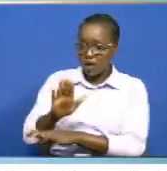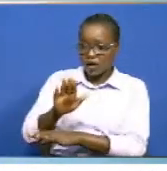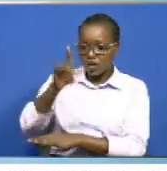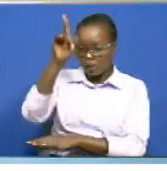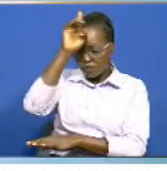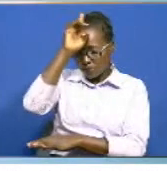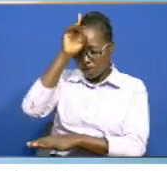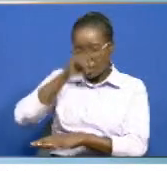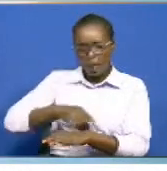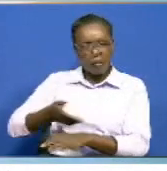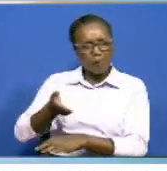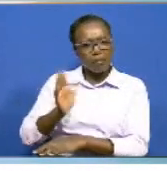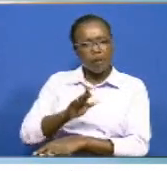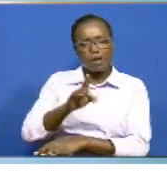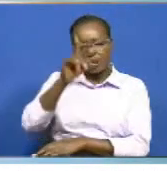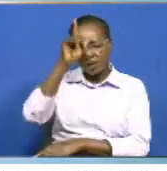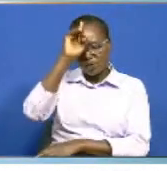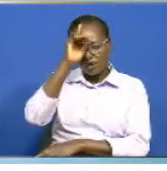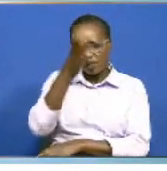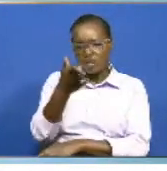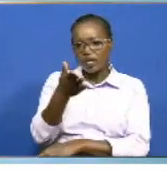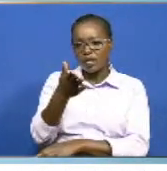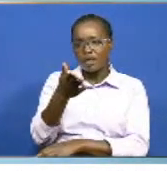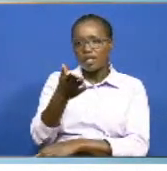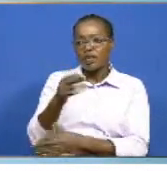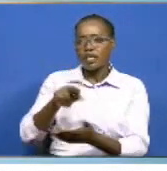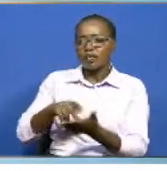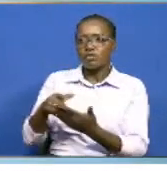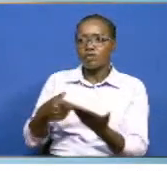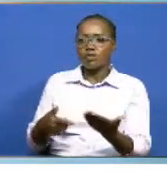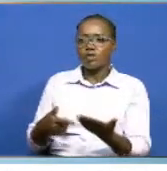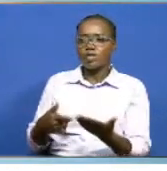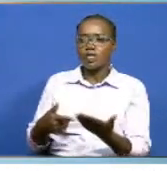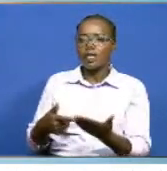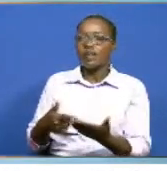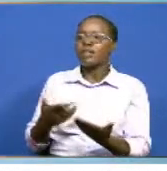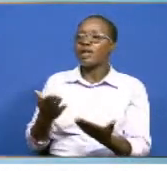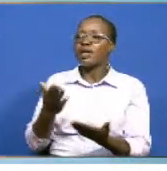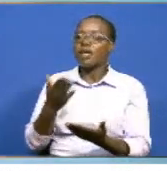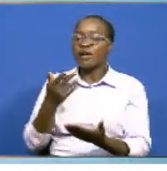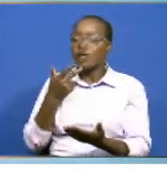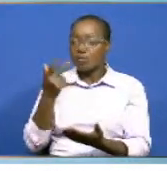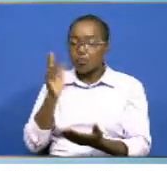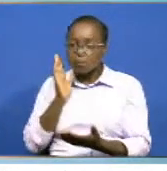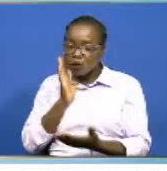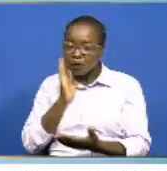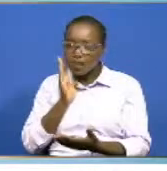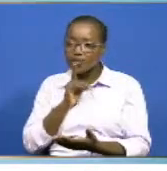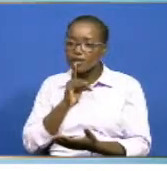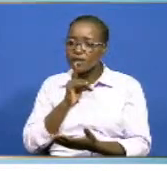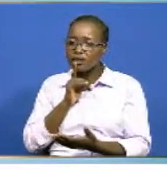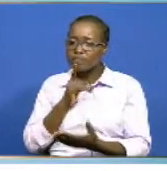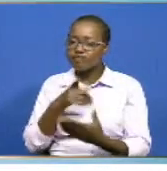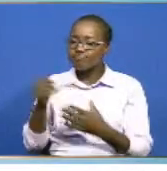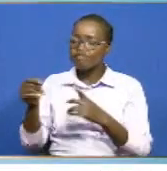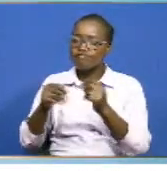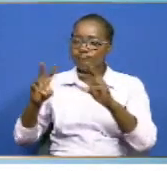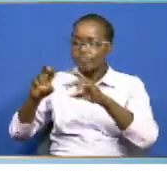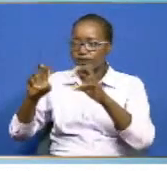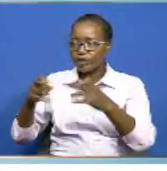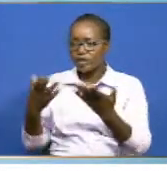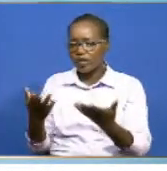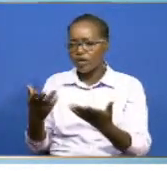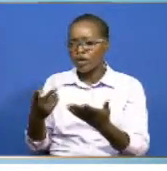walijaa. Kujaa inamaanisha lazima wale wakubwa wa familia watoke watafute. So unapata kwamba mtu ametengeneza shilingi 200, anapiga